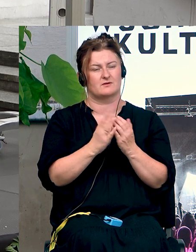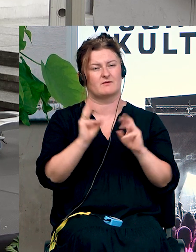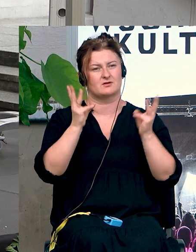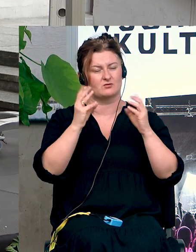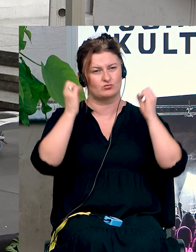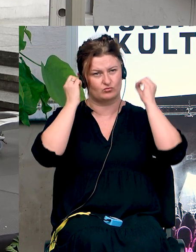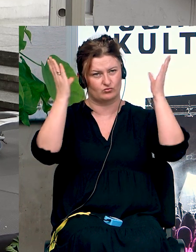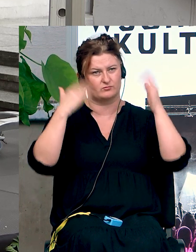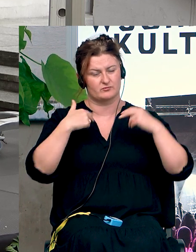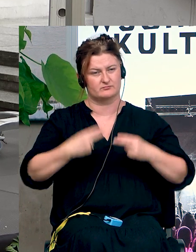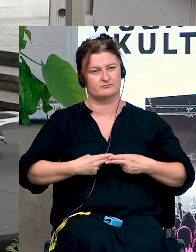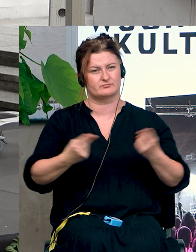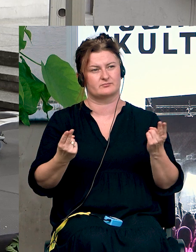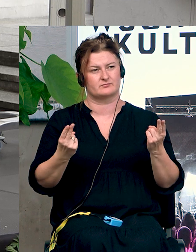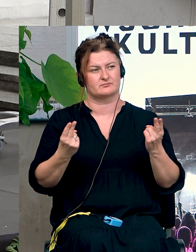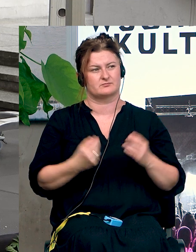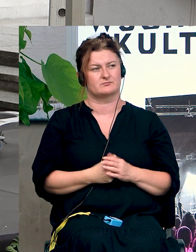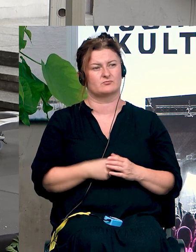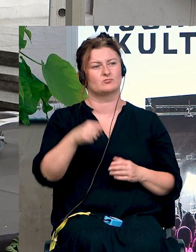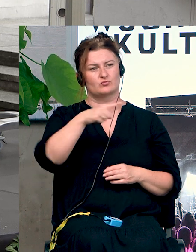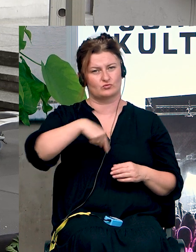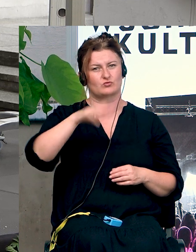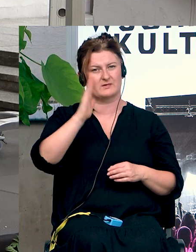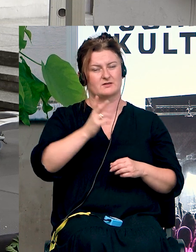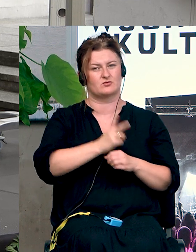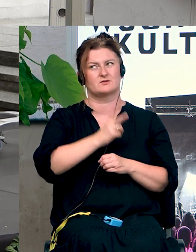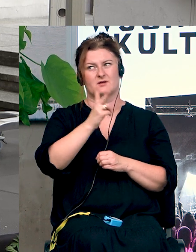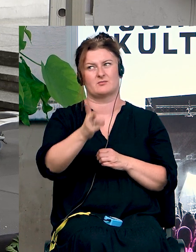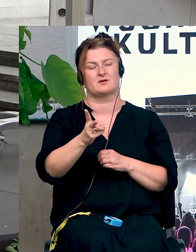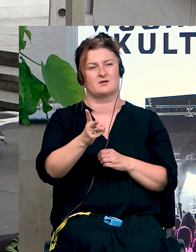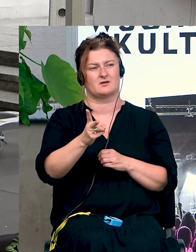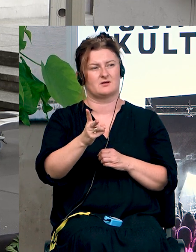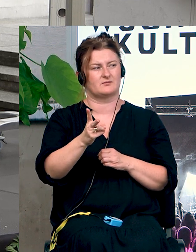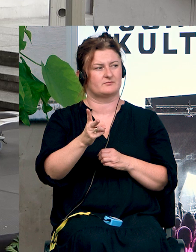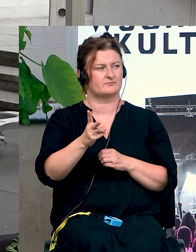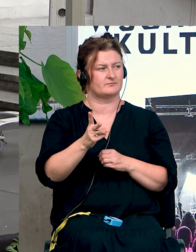Kultury, która pewnie gdzieś tu będzie dostępna.